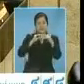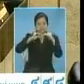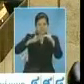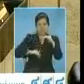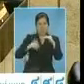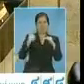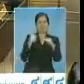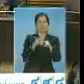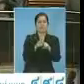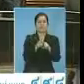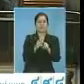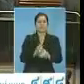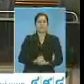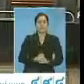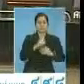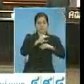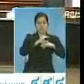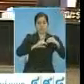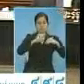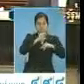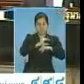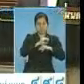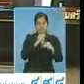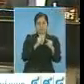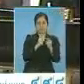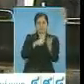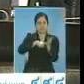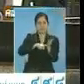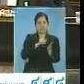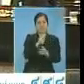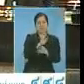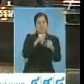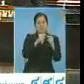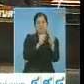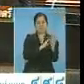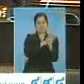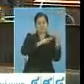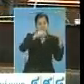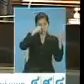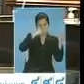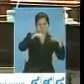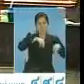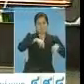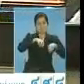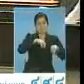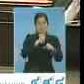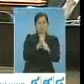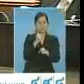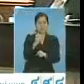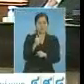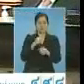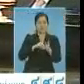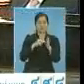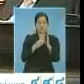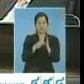ค่ะงั้นตลอดเวลาของโครงการนี้หนี้ของประเทศก็จะอยู่ในระดับที่สามารถบริหารจัดการได้นั่น